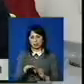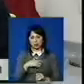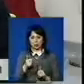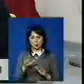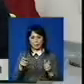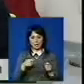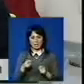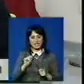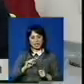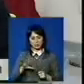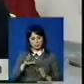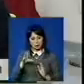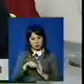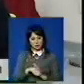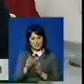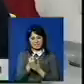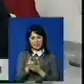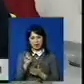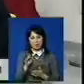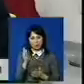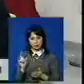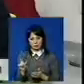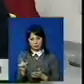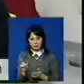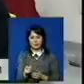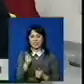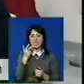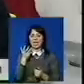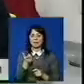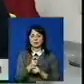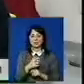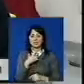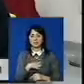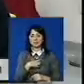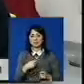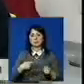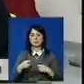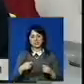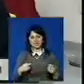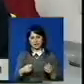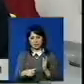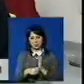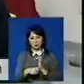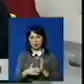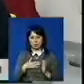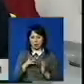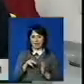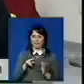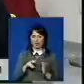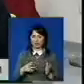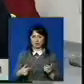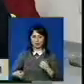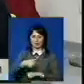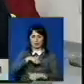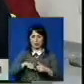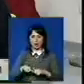როგორც პრეზიდენტის ადმინისტრაცია, მისი სარეზერვო ფონდი, ასევე რამდენიმე ძალიან მნიშვნელოვანი ბიზნესი, ჩვენი ფონდი და სხვა